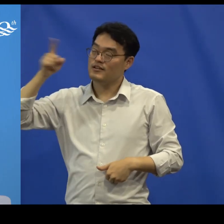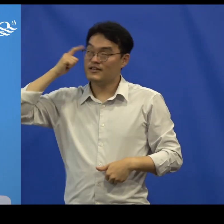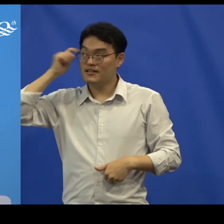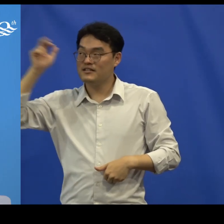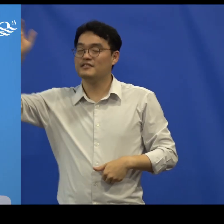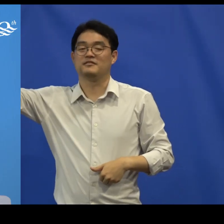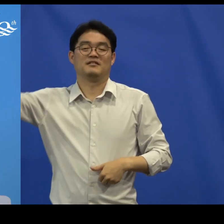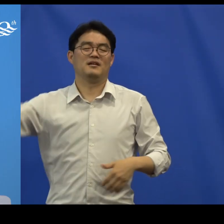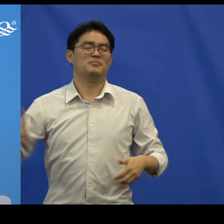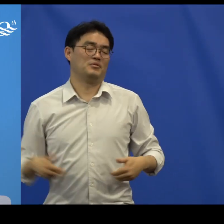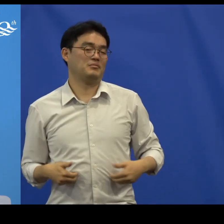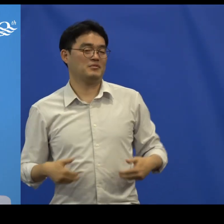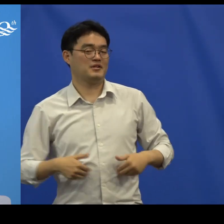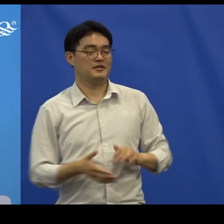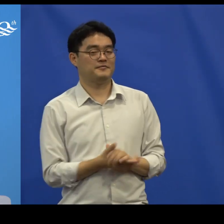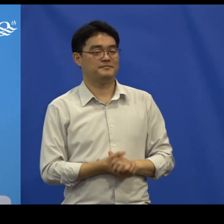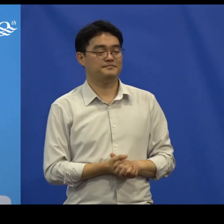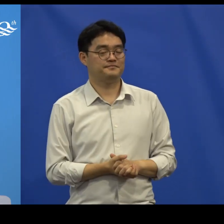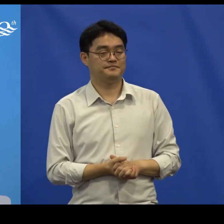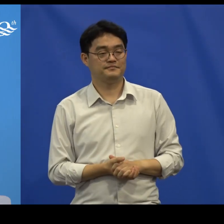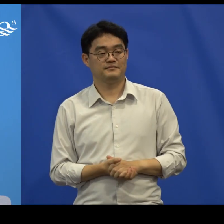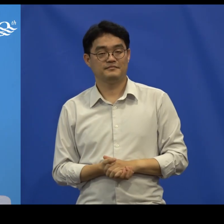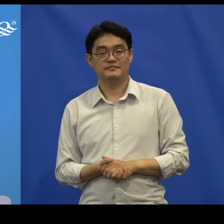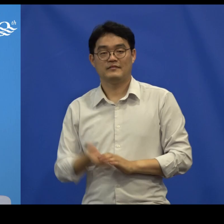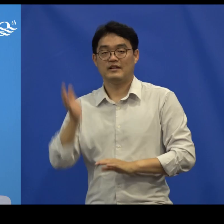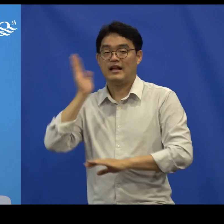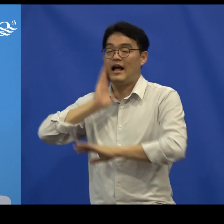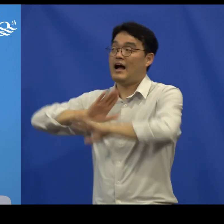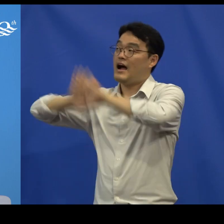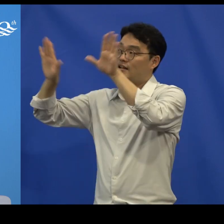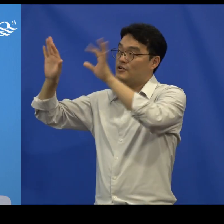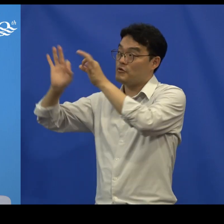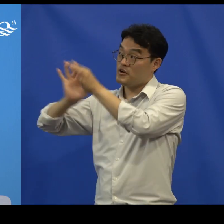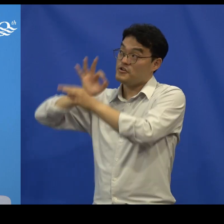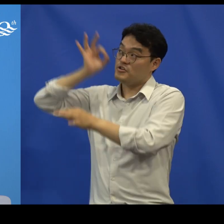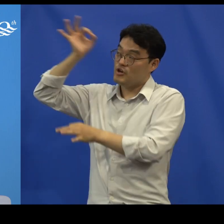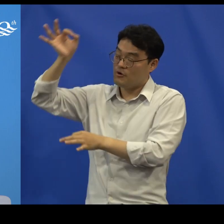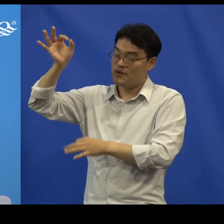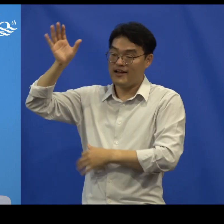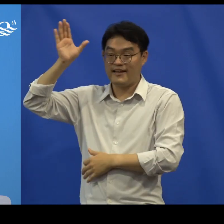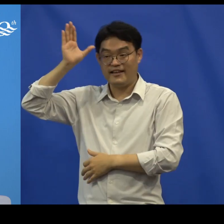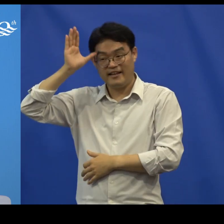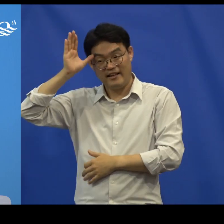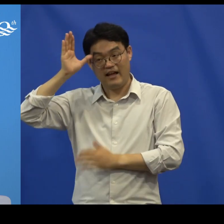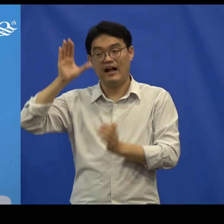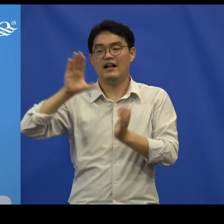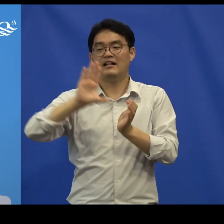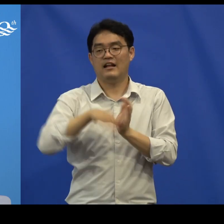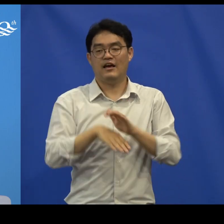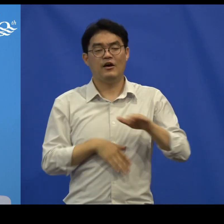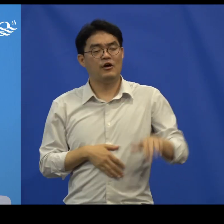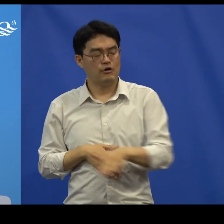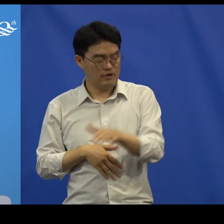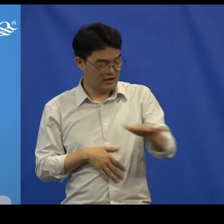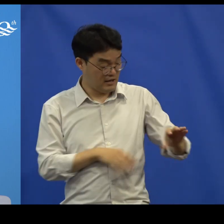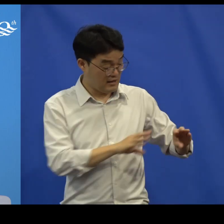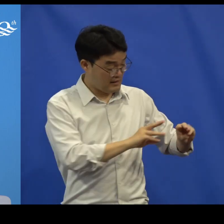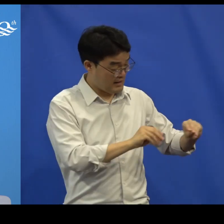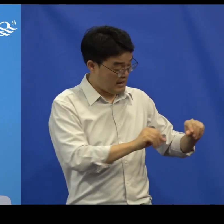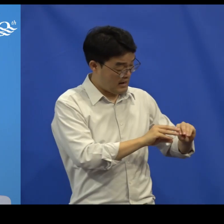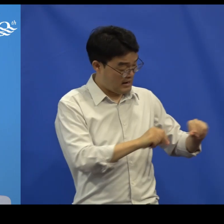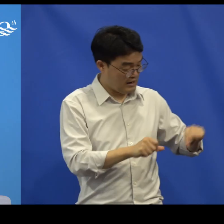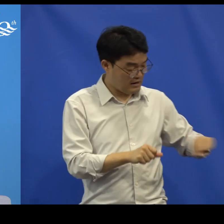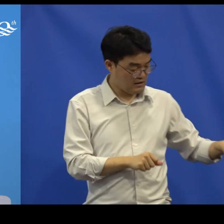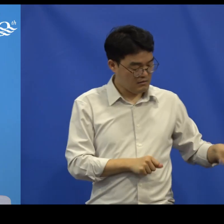그래서 우리가 습관적으로 영혼을 바라보는, 하늘을 바라보는 훈련을 할 때 이 땅의 것들로 인하여 낙심하지 않고